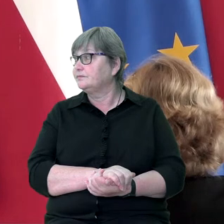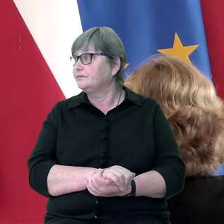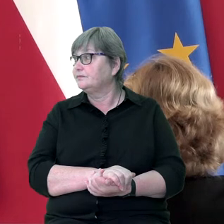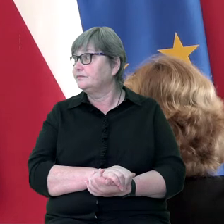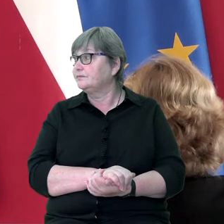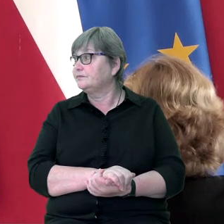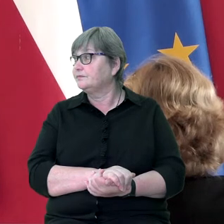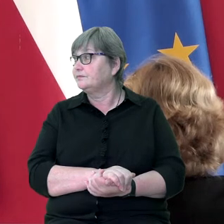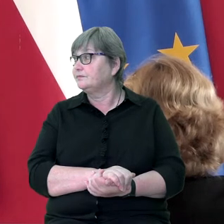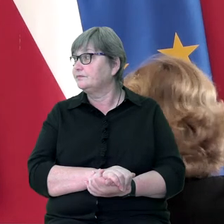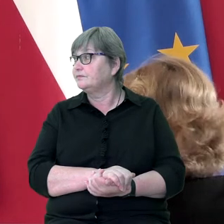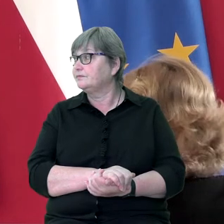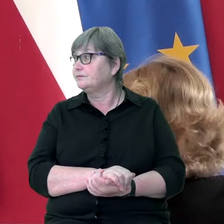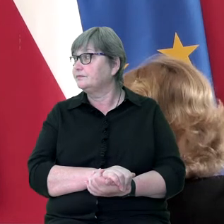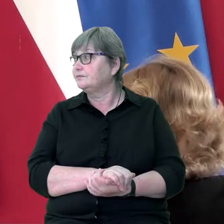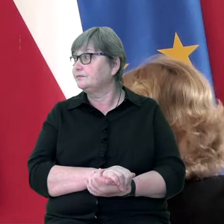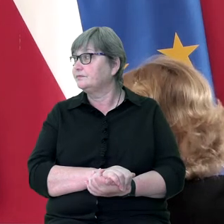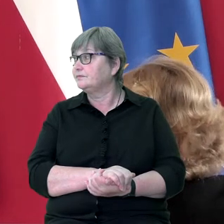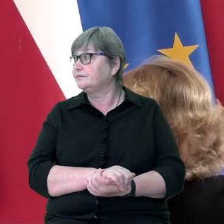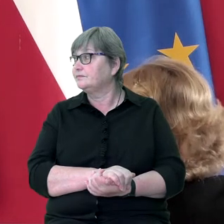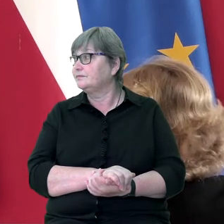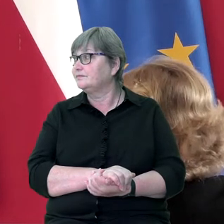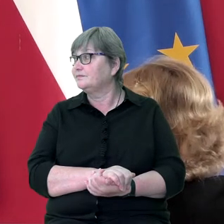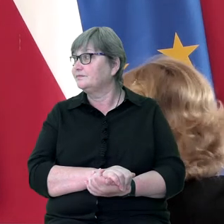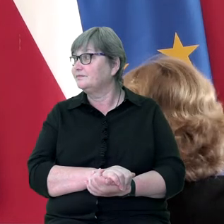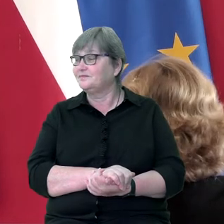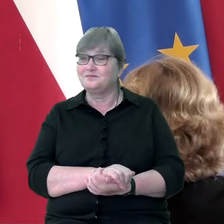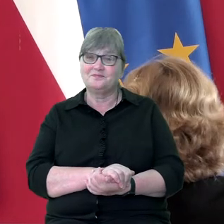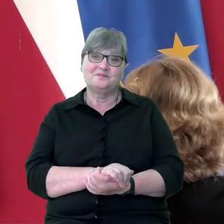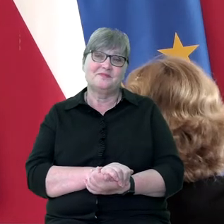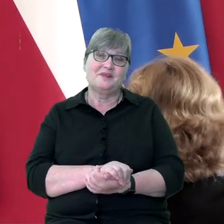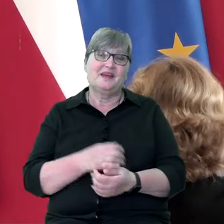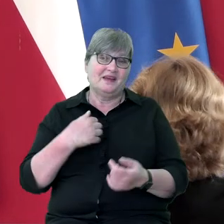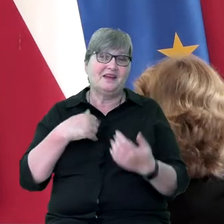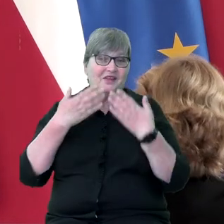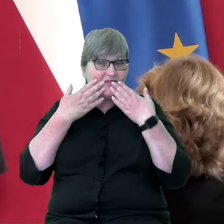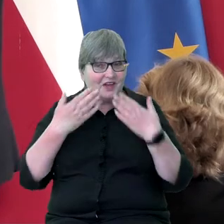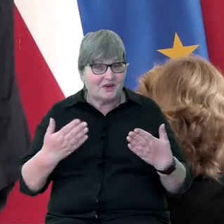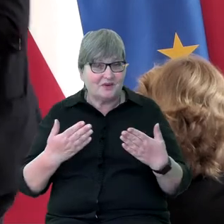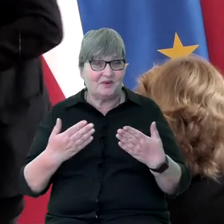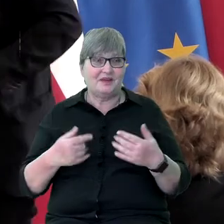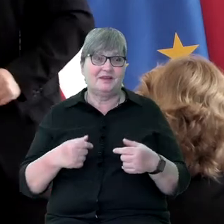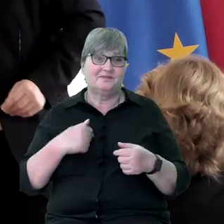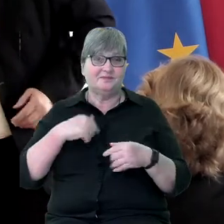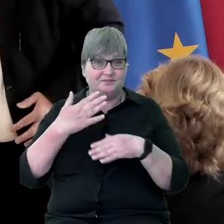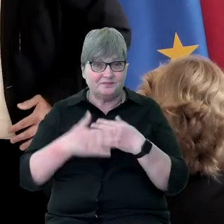To chyba tyle. To już głos mi odmawia posłuszeństwa. Dziękuję Państwu za uwagę. Dziękuję.